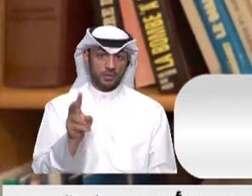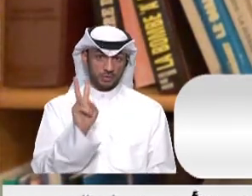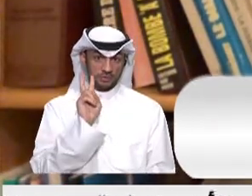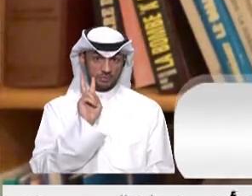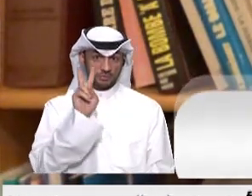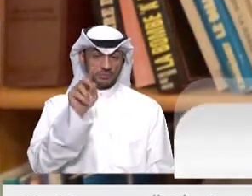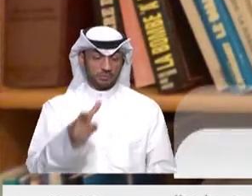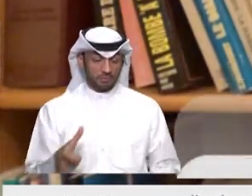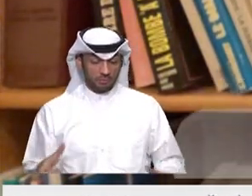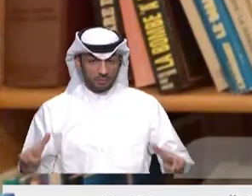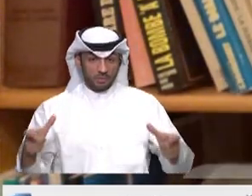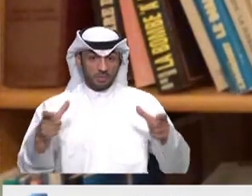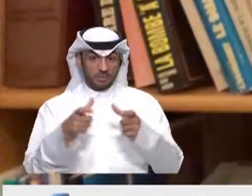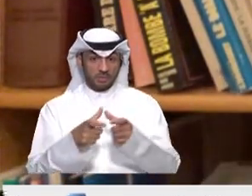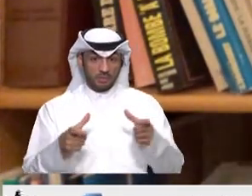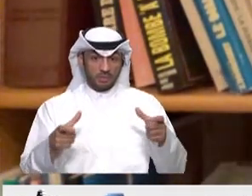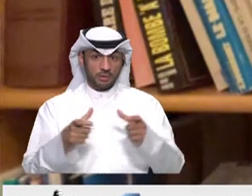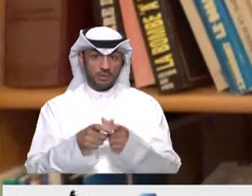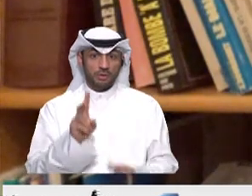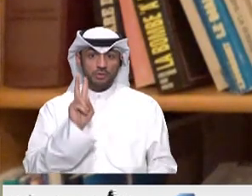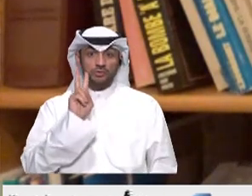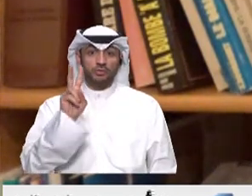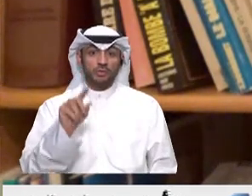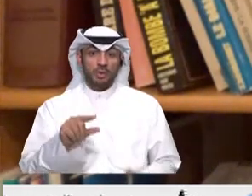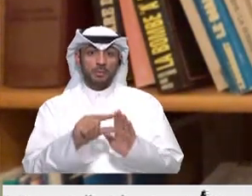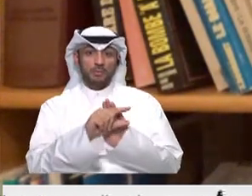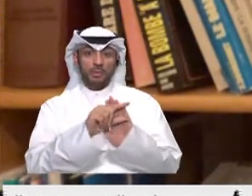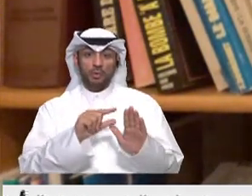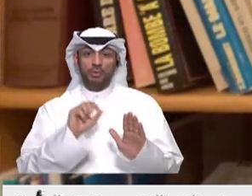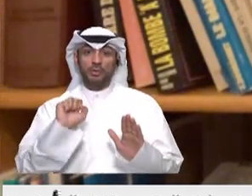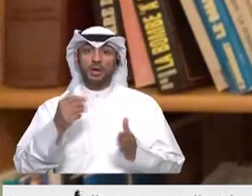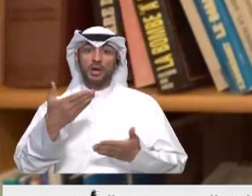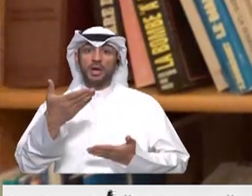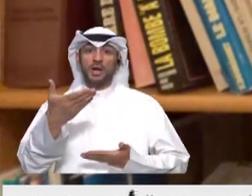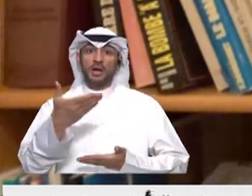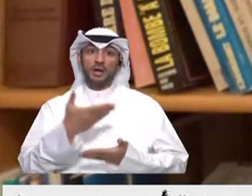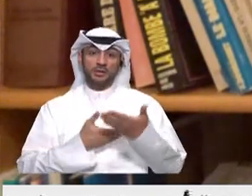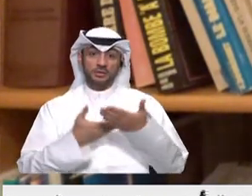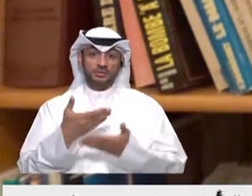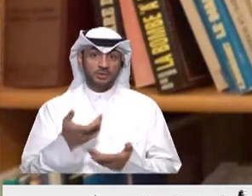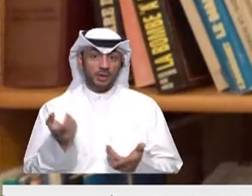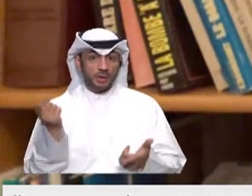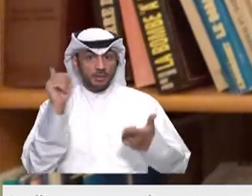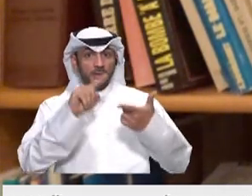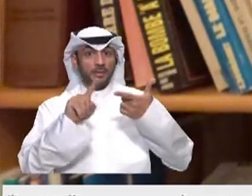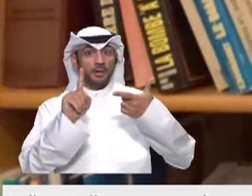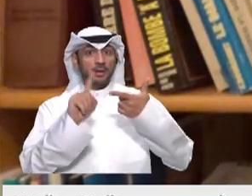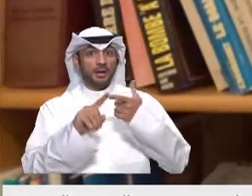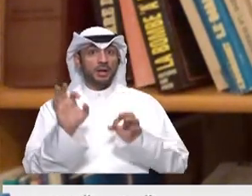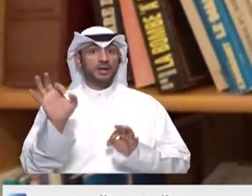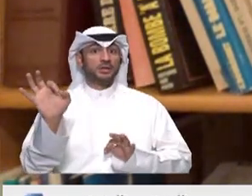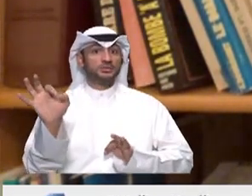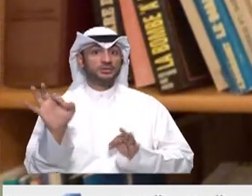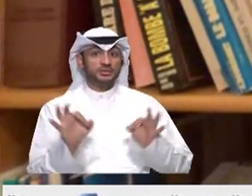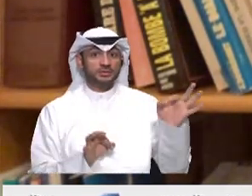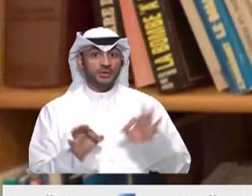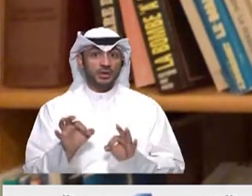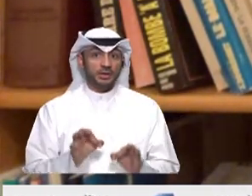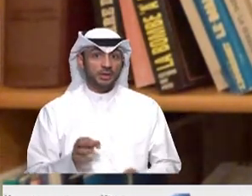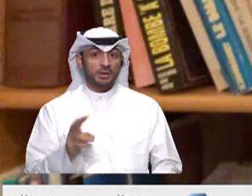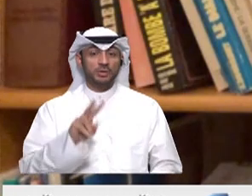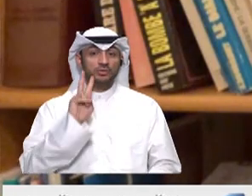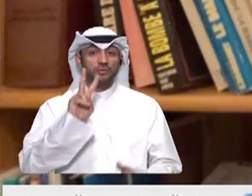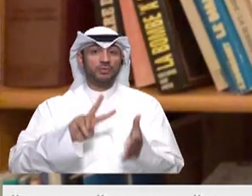هذه الاجتماعات أعتقد الجانب الاقتصادي بالإضافة إلى الجوانب السياسية